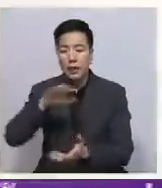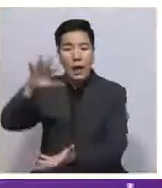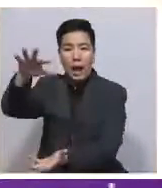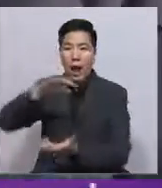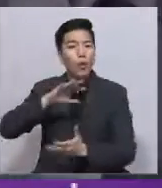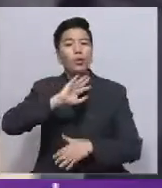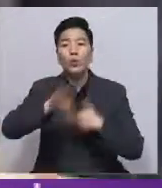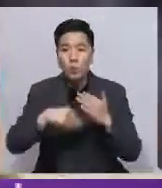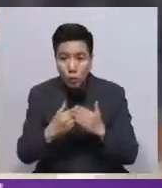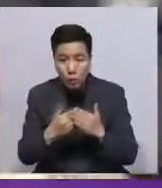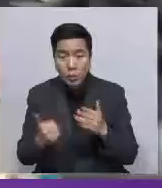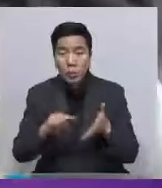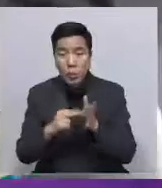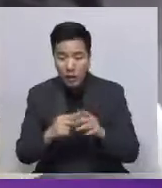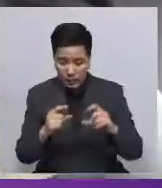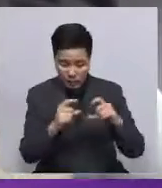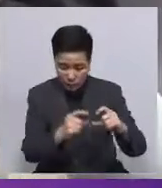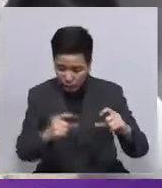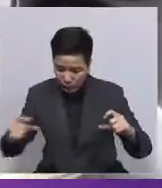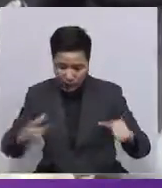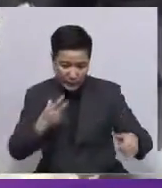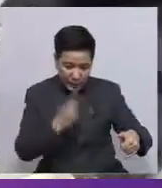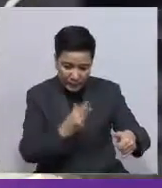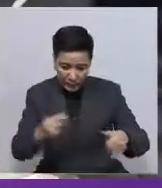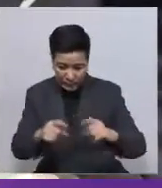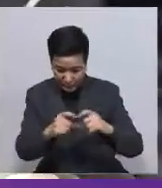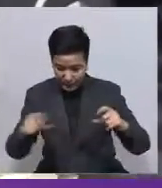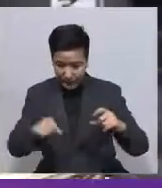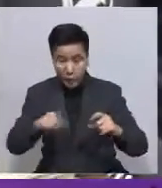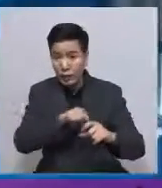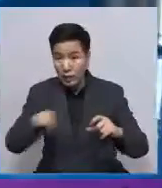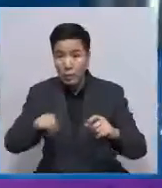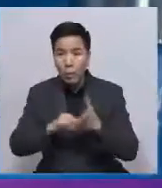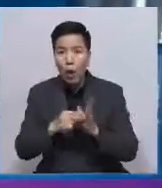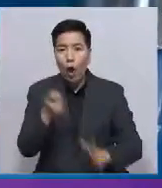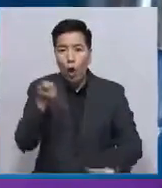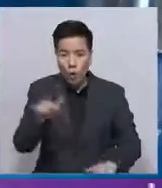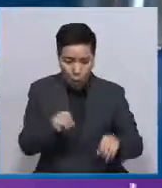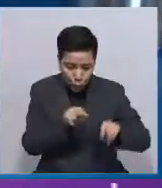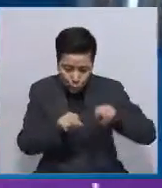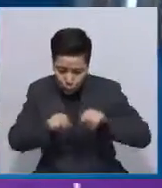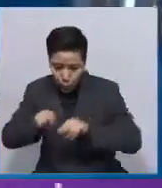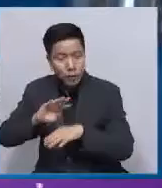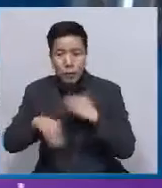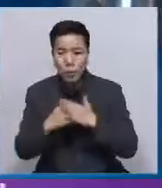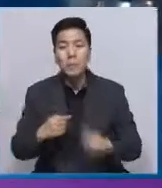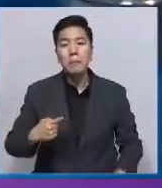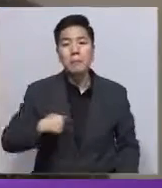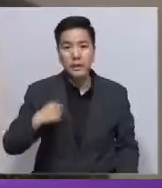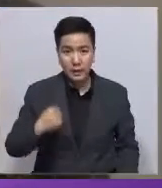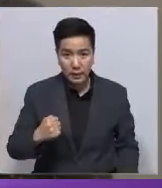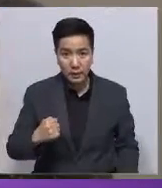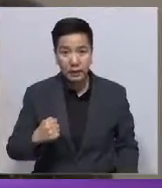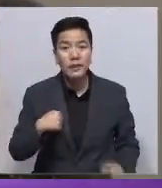เพราะนั้นวัคซีนทุกล็อตที่นำเข้าเนี่ยจะต้องผ่านอย.ทั้งหมดนะครับเพราะนั้นให้ความมั่นใจนะ